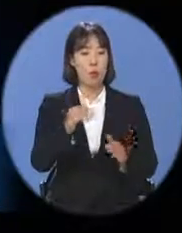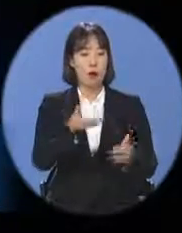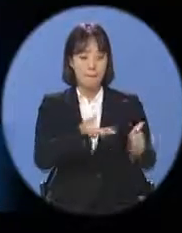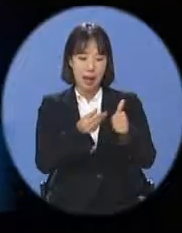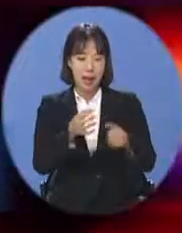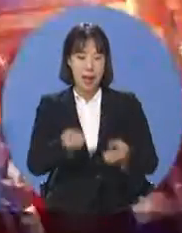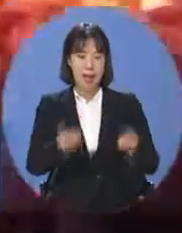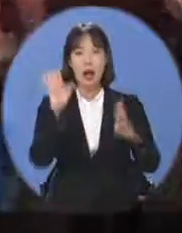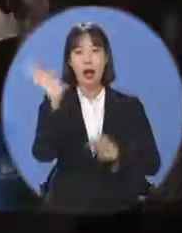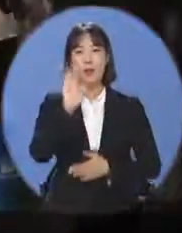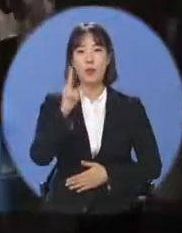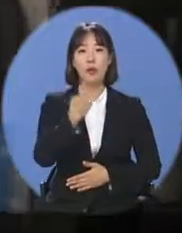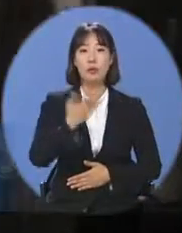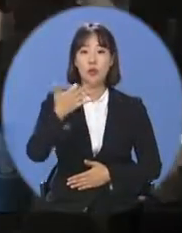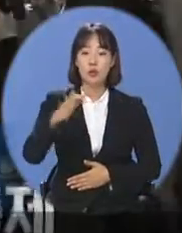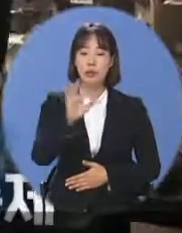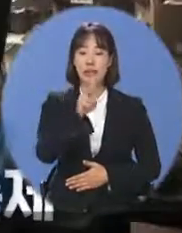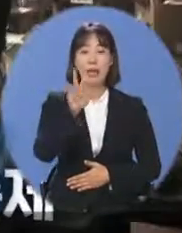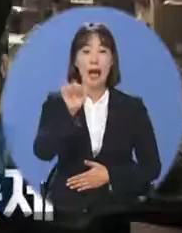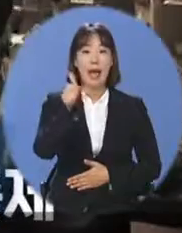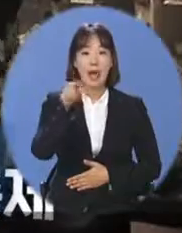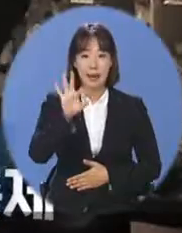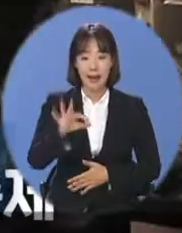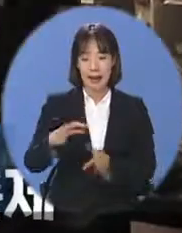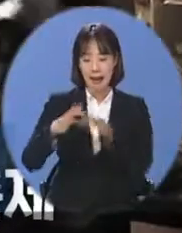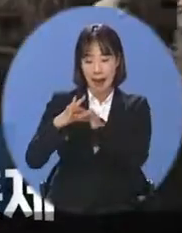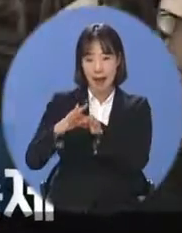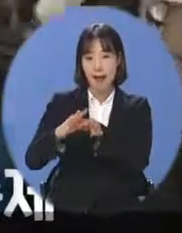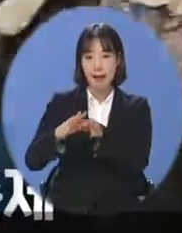아닌 2019 목포문화제 야행과